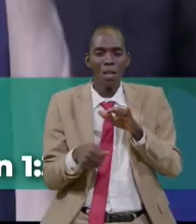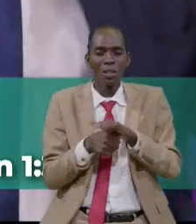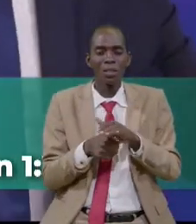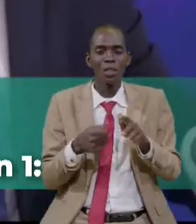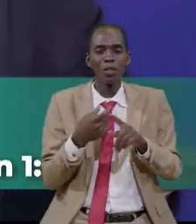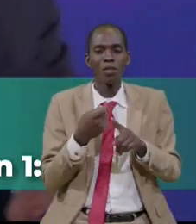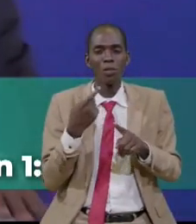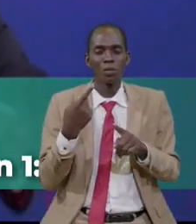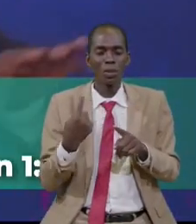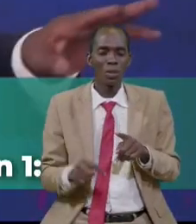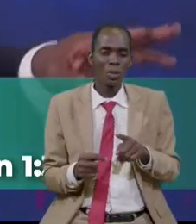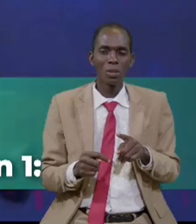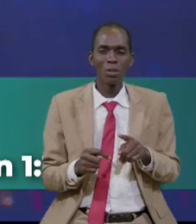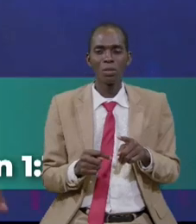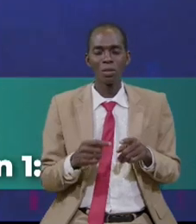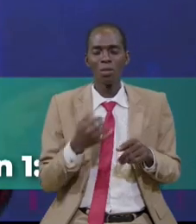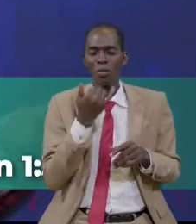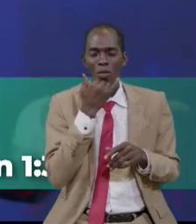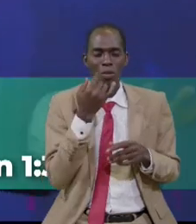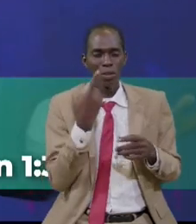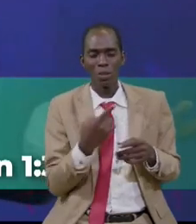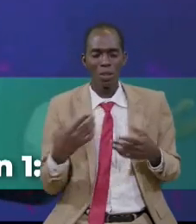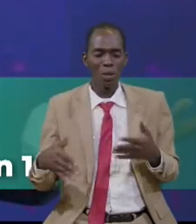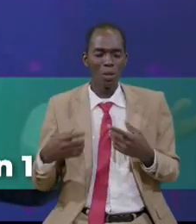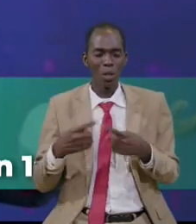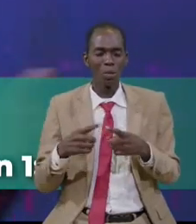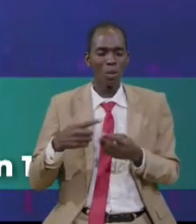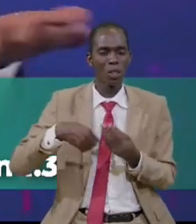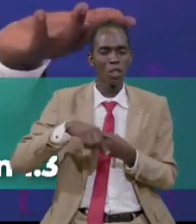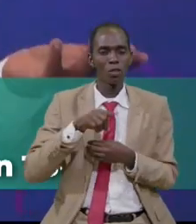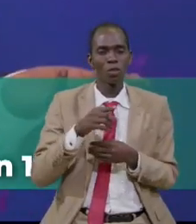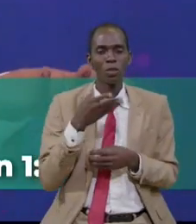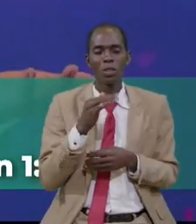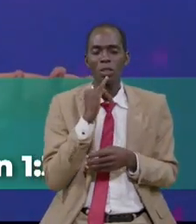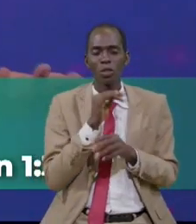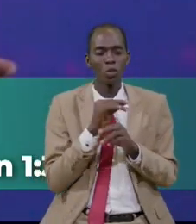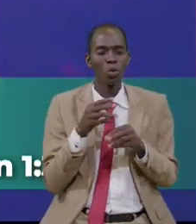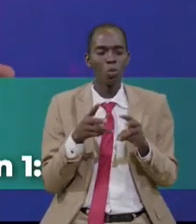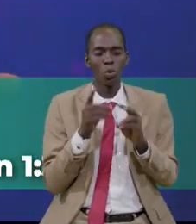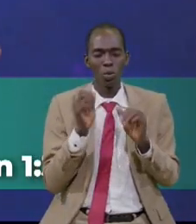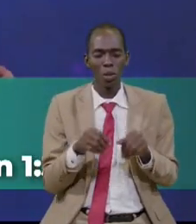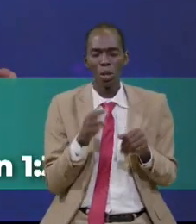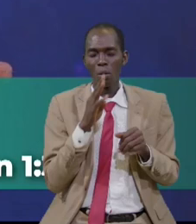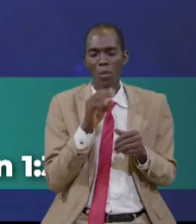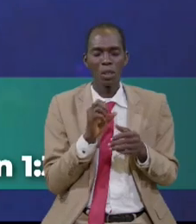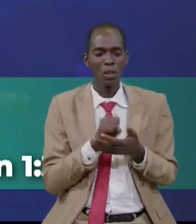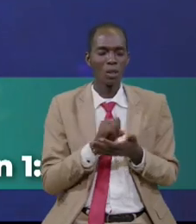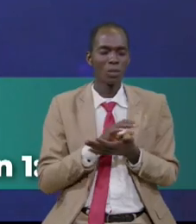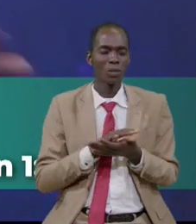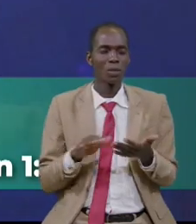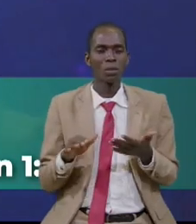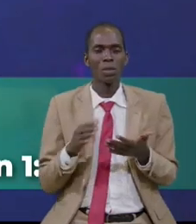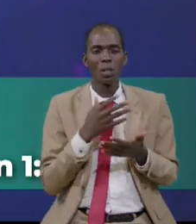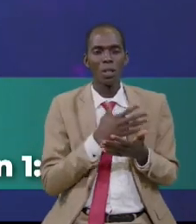les situations, les attitudes perplexes, des rétrogrades, tu ne peux pas être sanctifié. Mais lorsque tu es prêt à porter